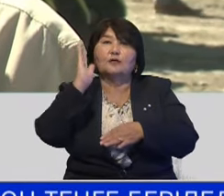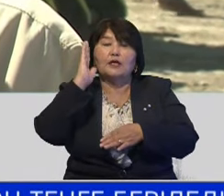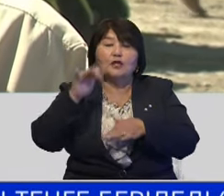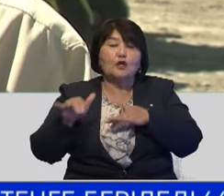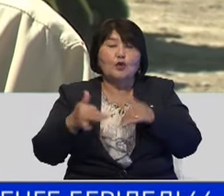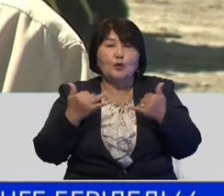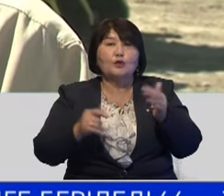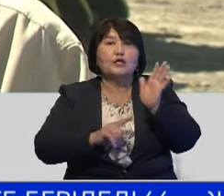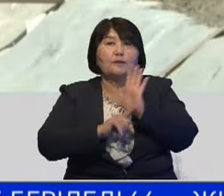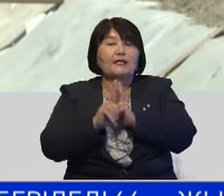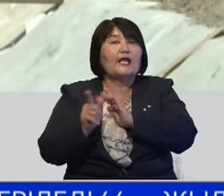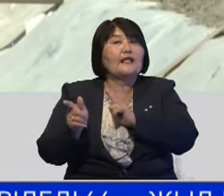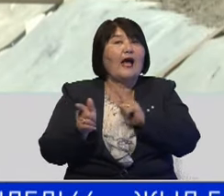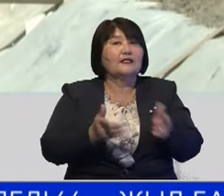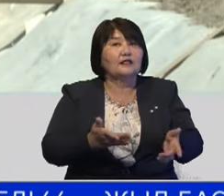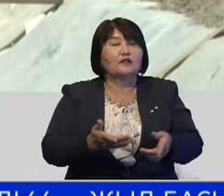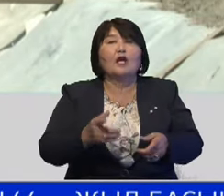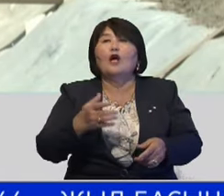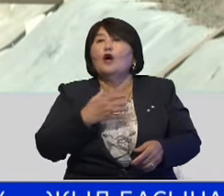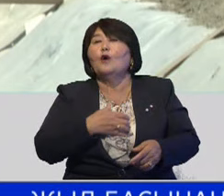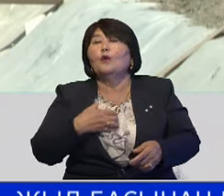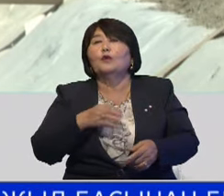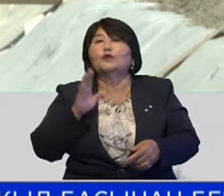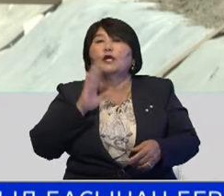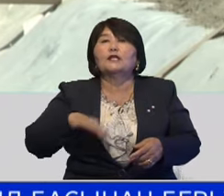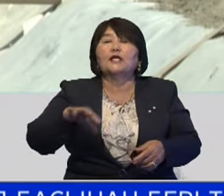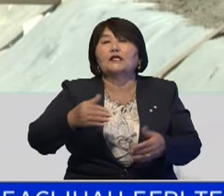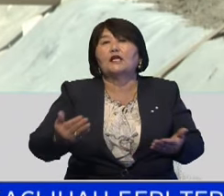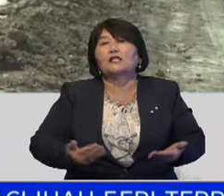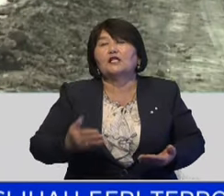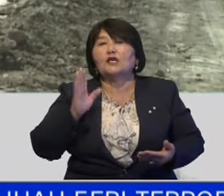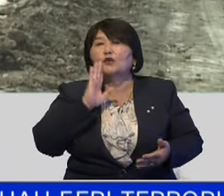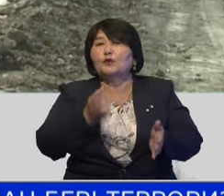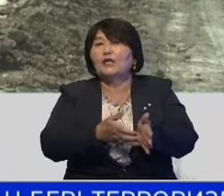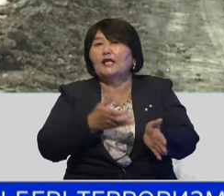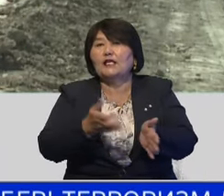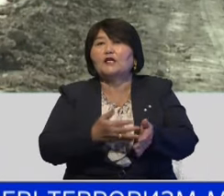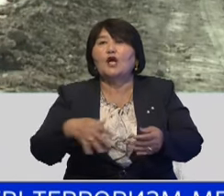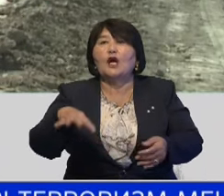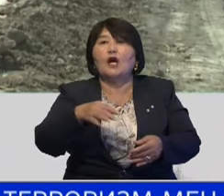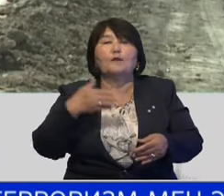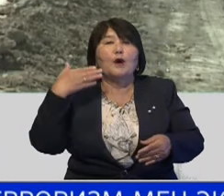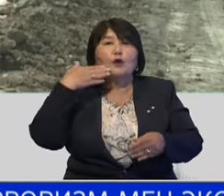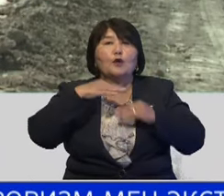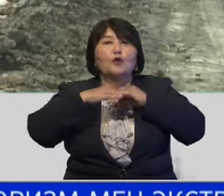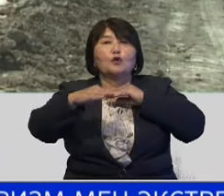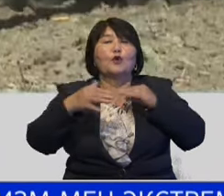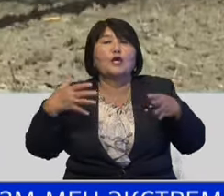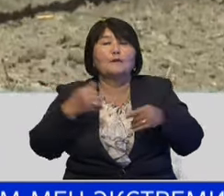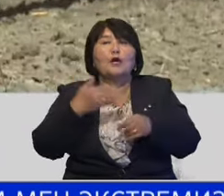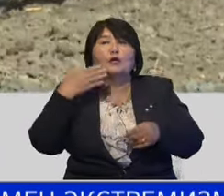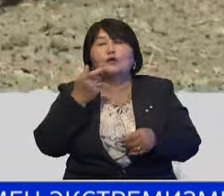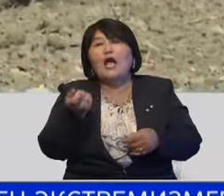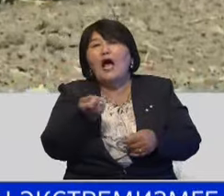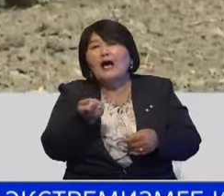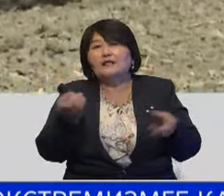уже осы бастан әзірленген. Өзегі өзенге байланған өңірде тіршілік нәрі тапшы. Сондықтан аймақта күріш көлемін қысқартып, суды